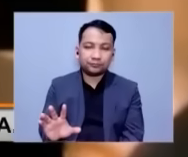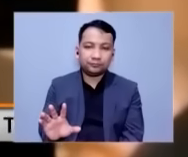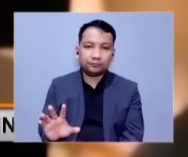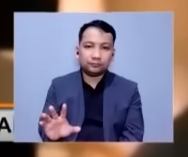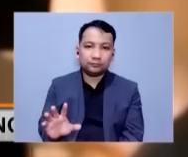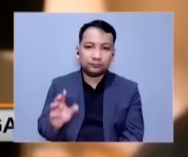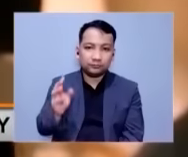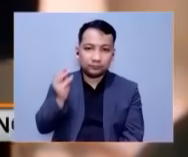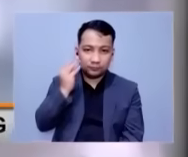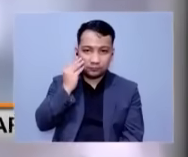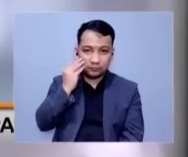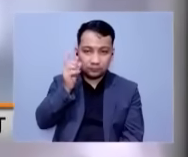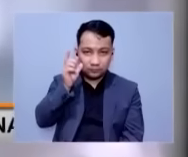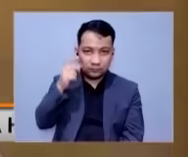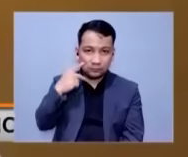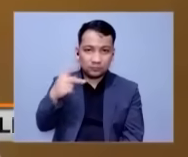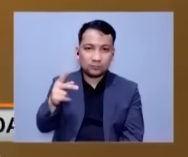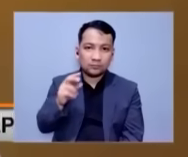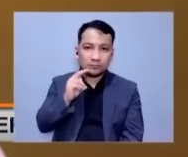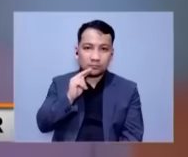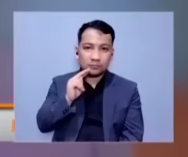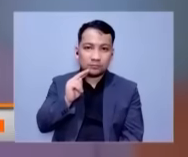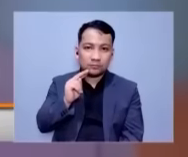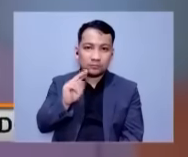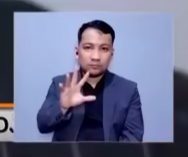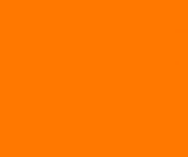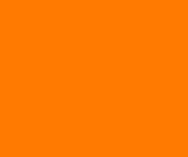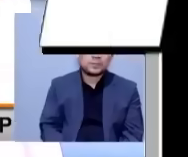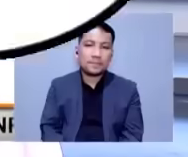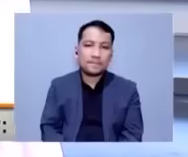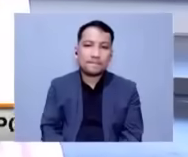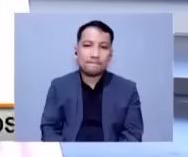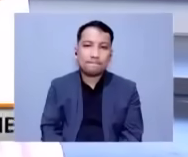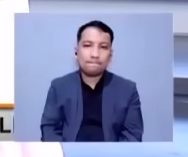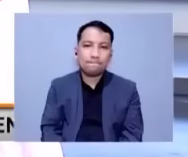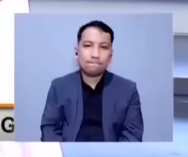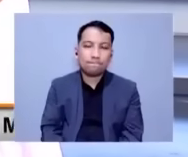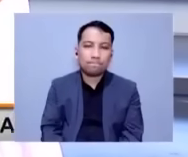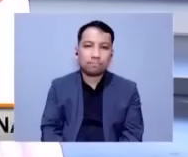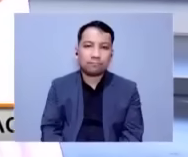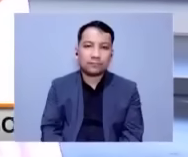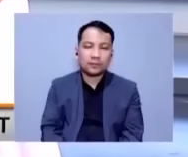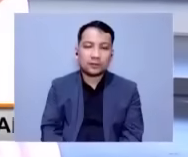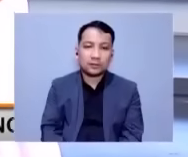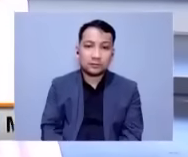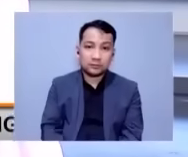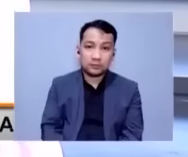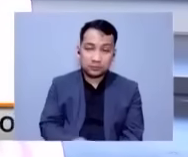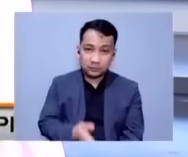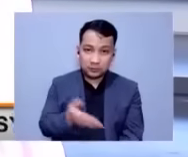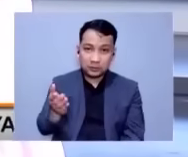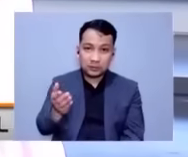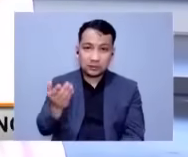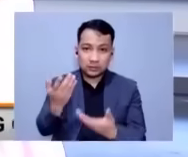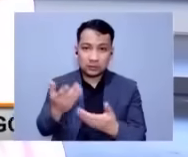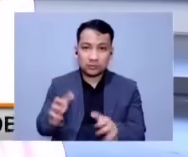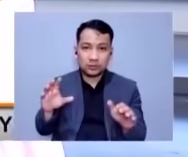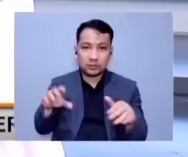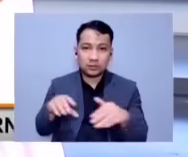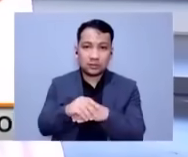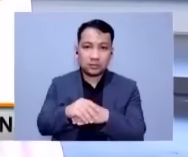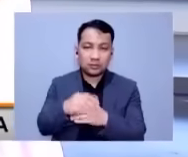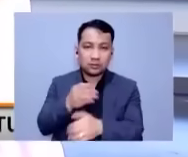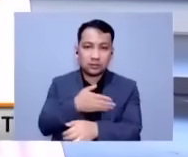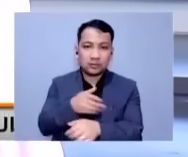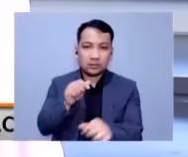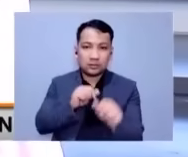frontline, Laila Pangilinan, News 5. At eto pa nga, ikinasal na ang singer-actress na